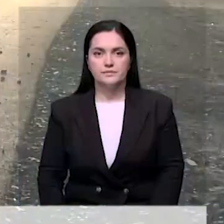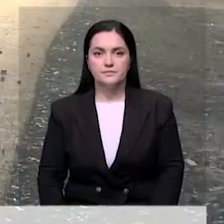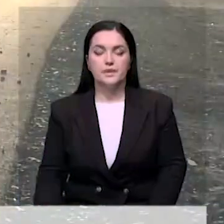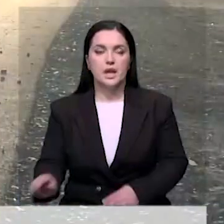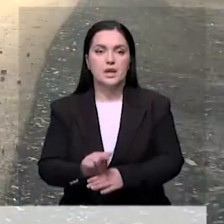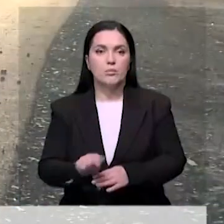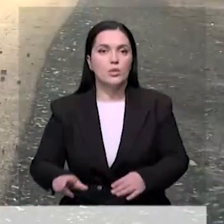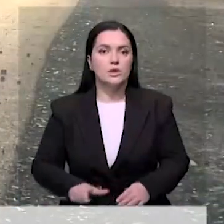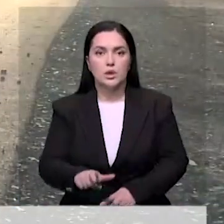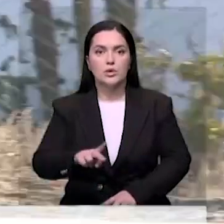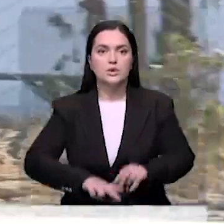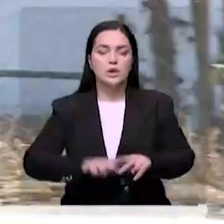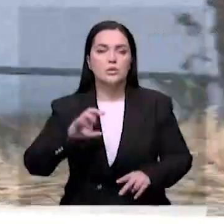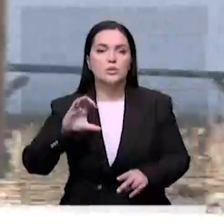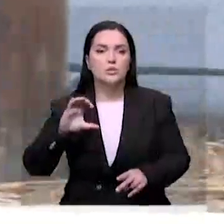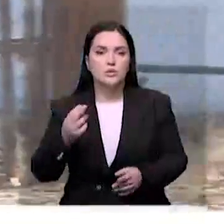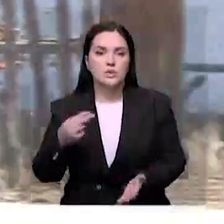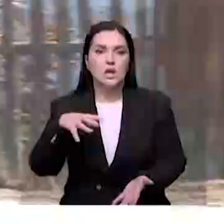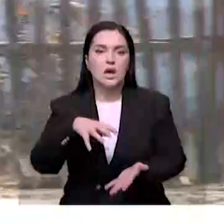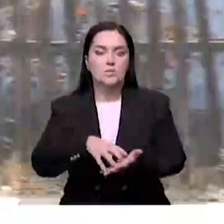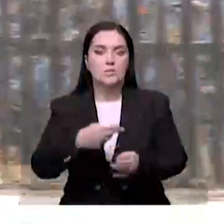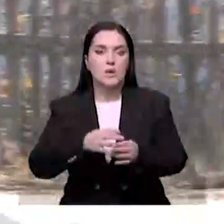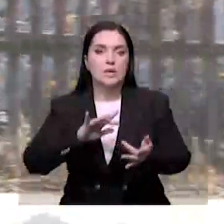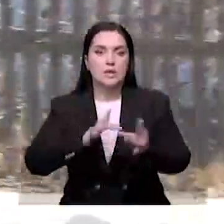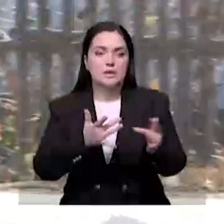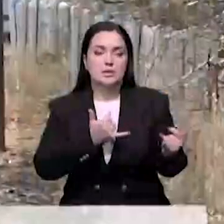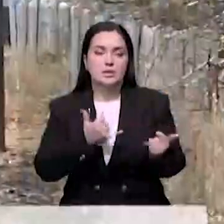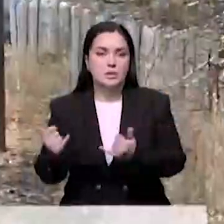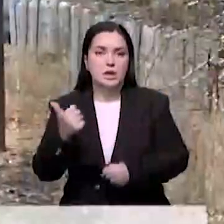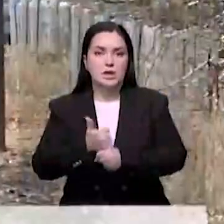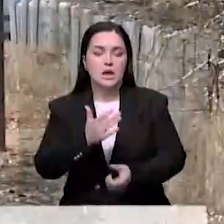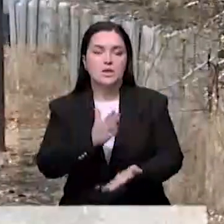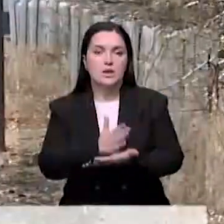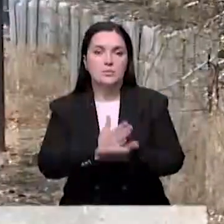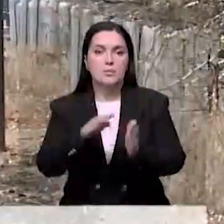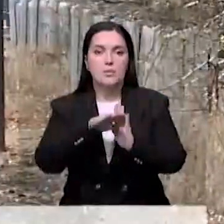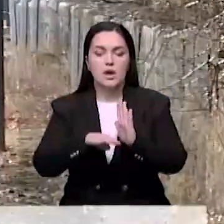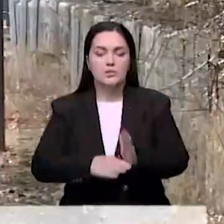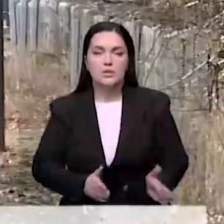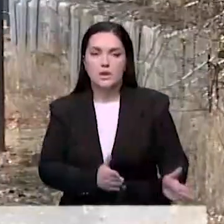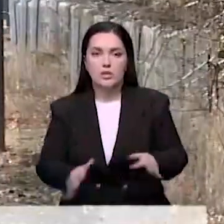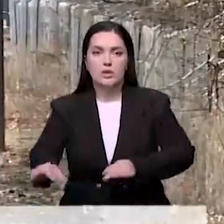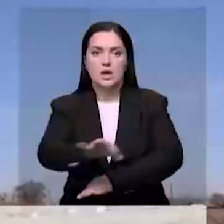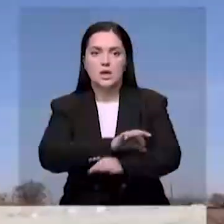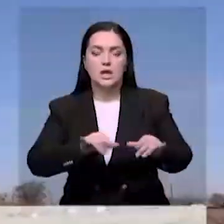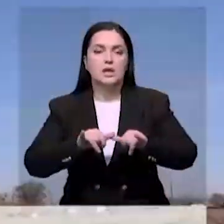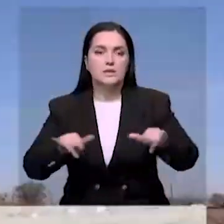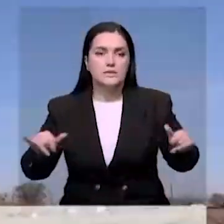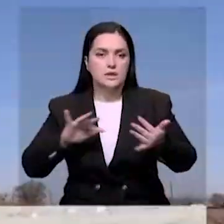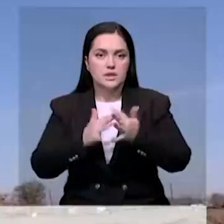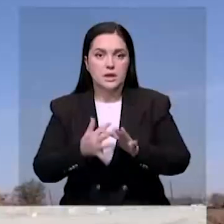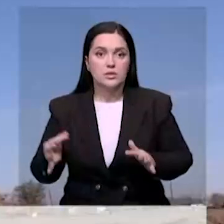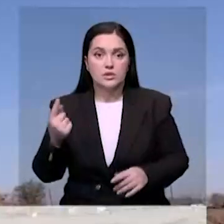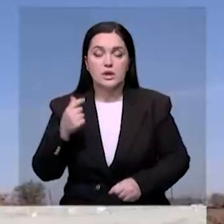Ремонт дорог, строительство социальных объектов, доступ к интернету – главные направления программы дорожной карты развития сельских районов. Одна из